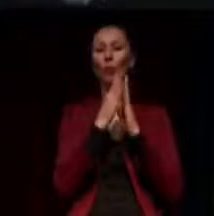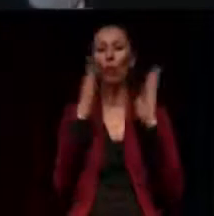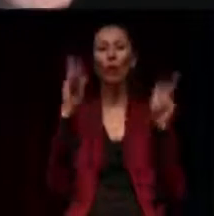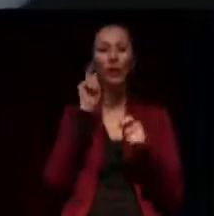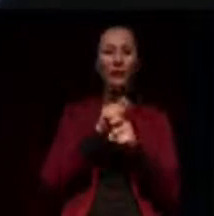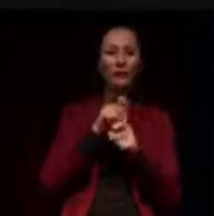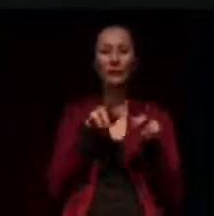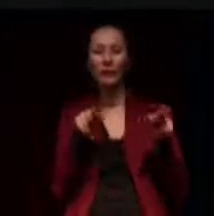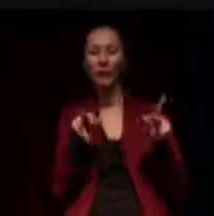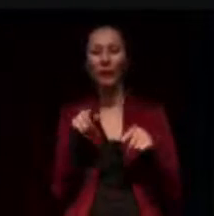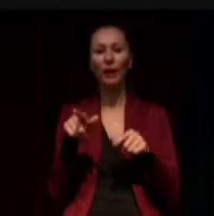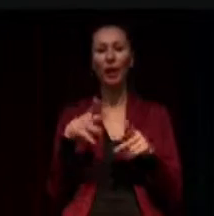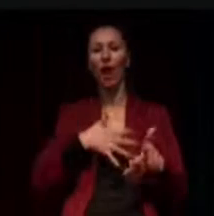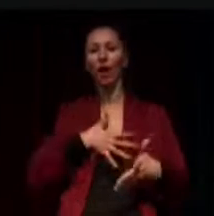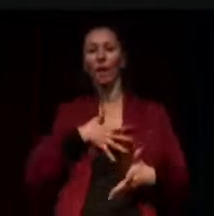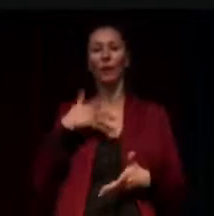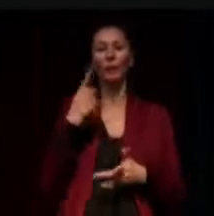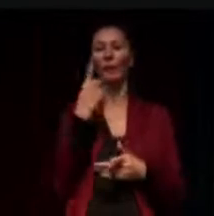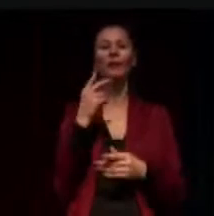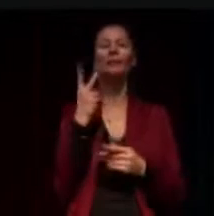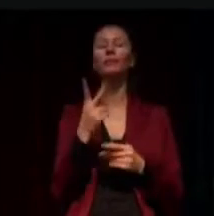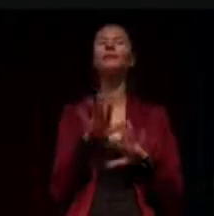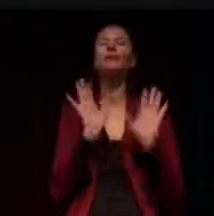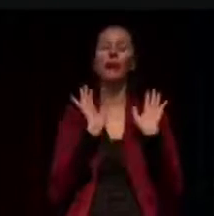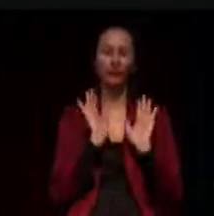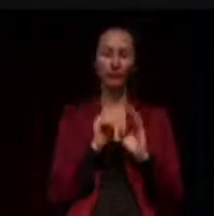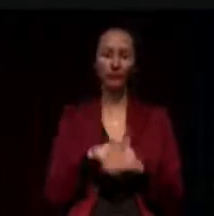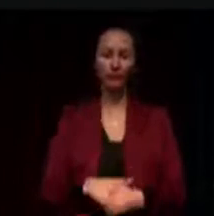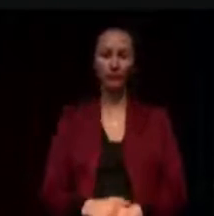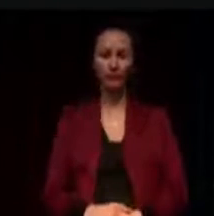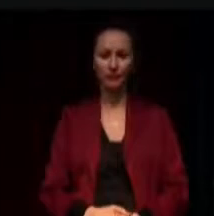işler yaptık diye övünülecek bir rakam değil esasında.